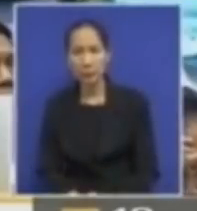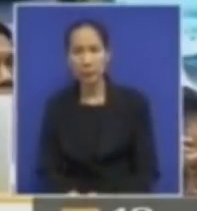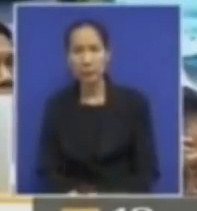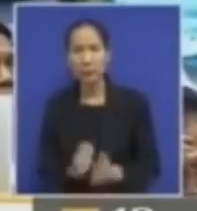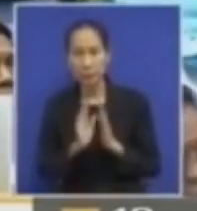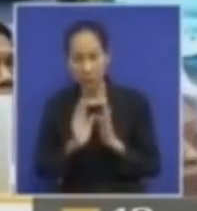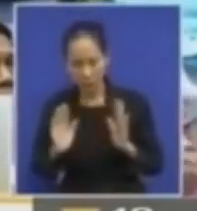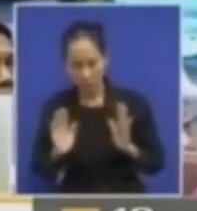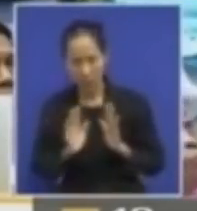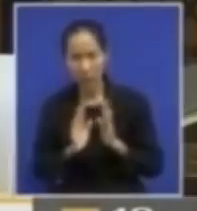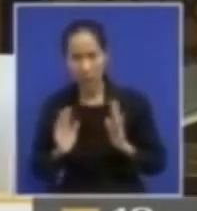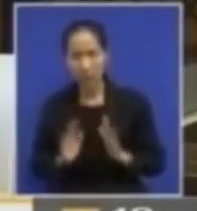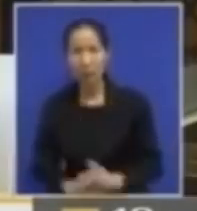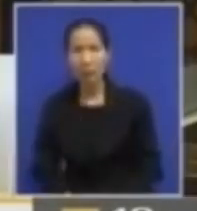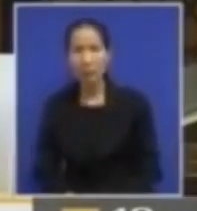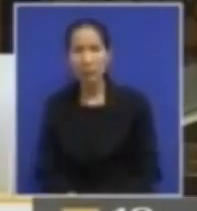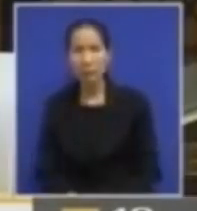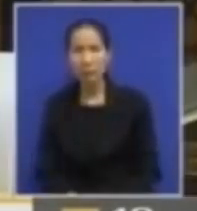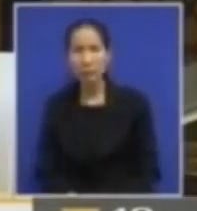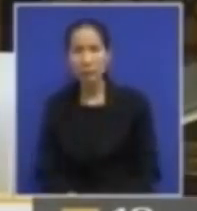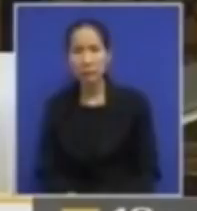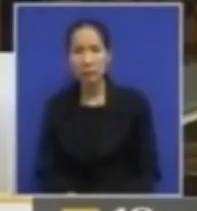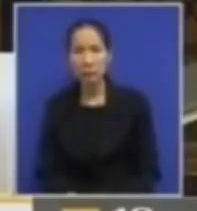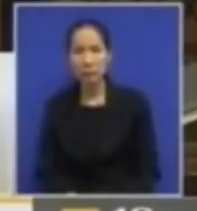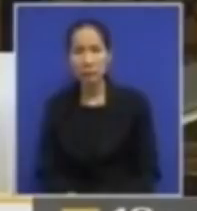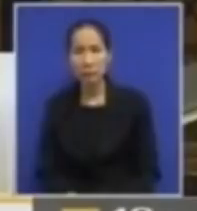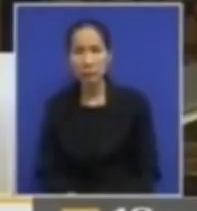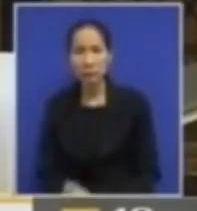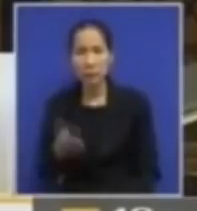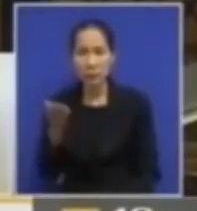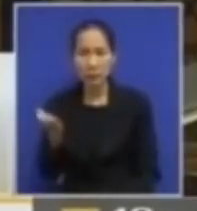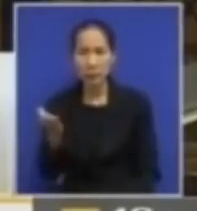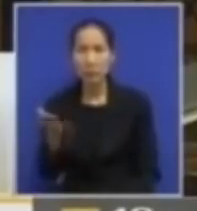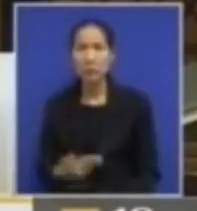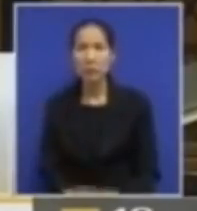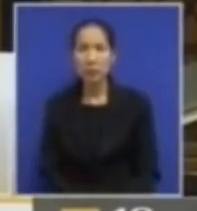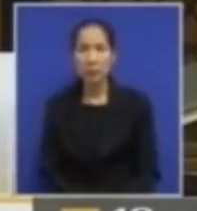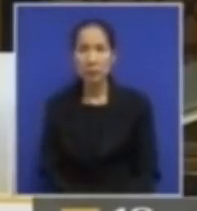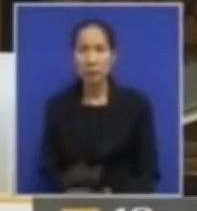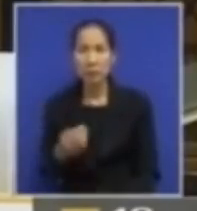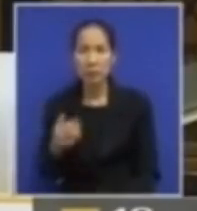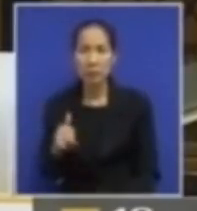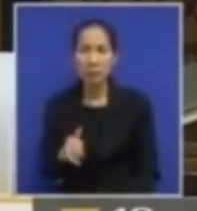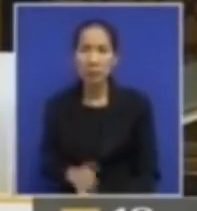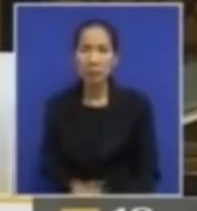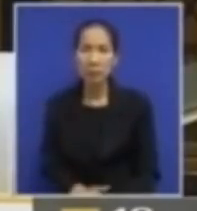ลับกันนะครับต่อไปนี้ก็ท่านณัฐวุฒิครับเชิญนะครับ